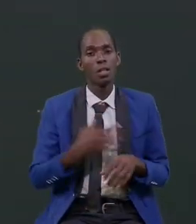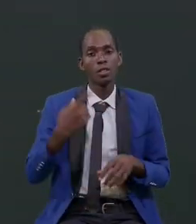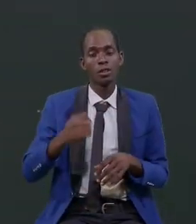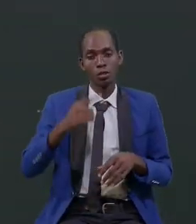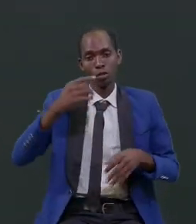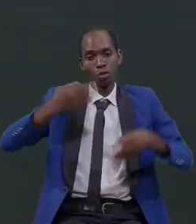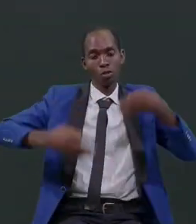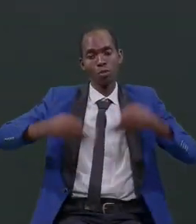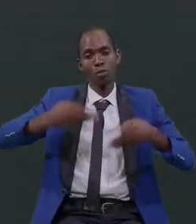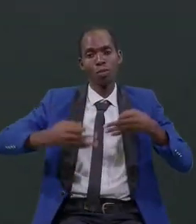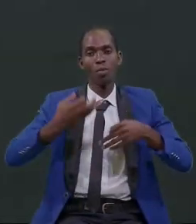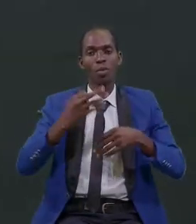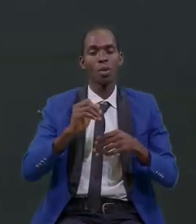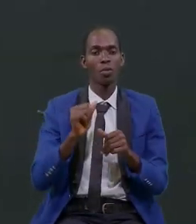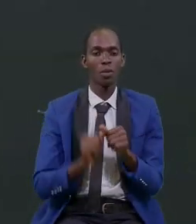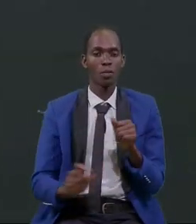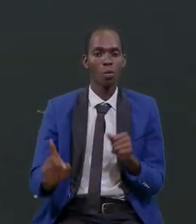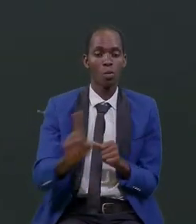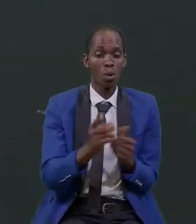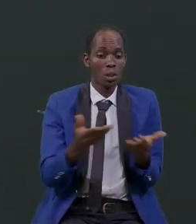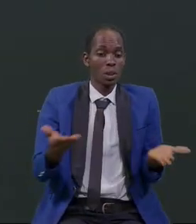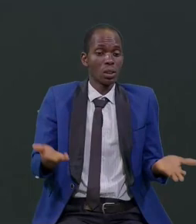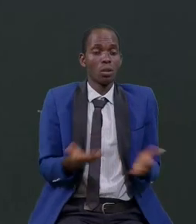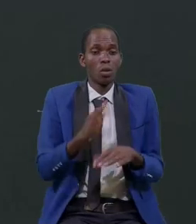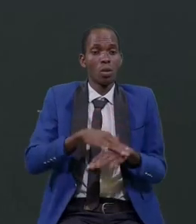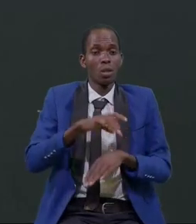jugement. Chacun sur terre,